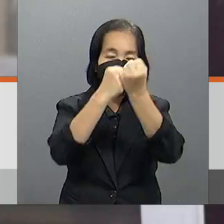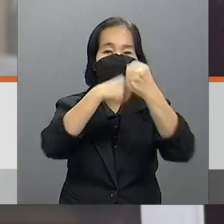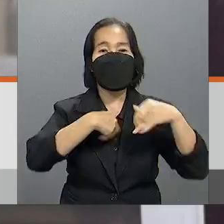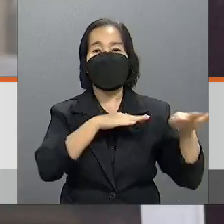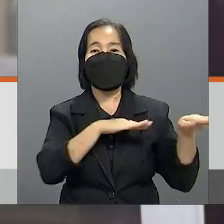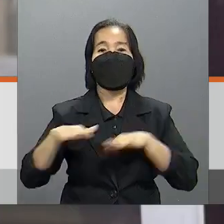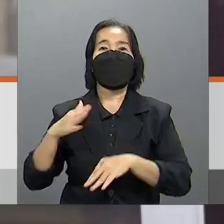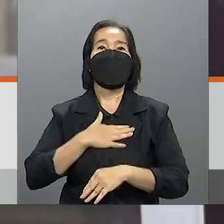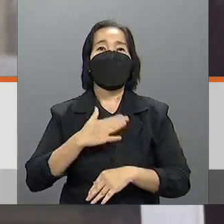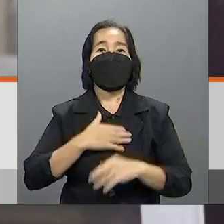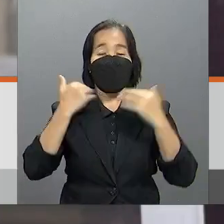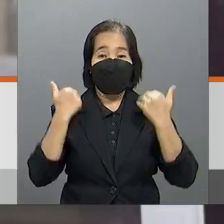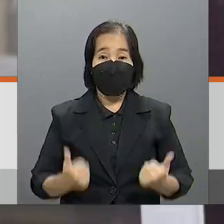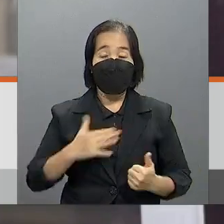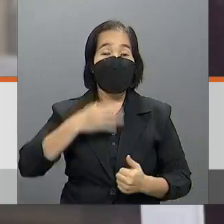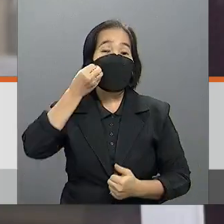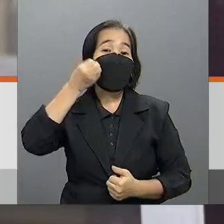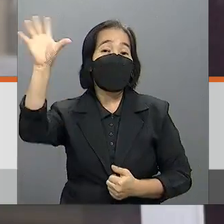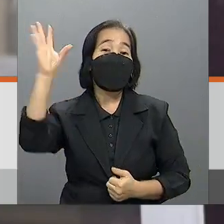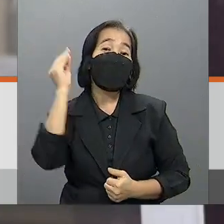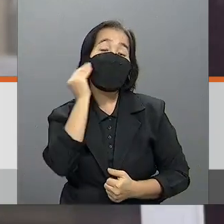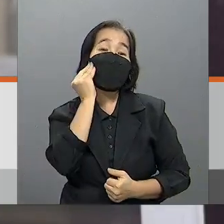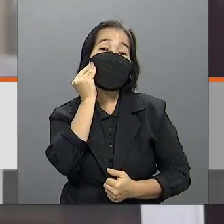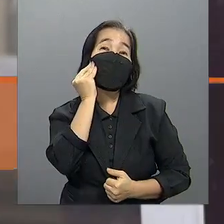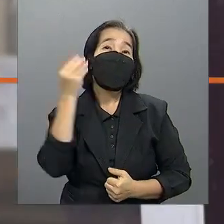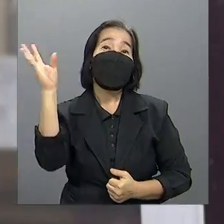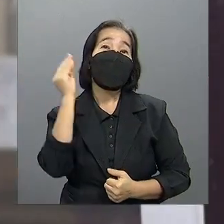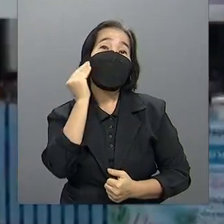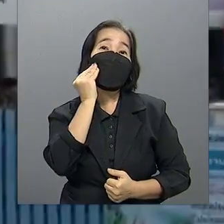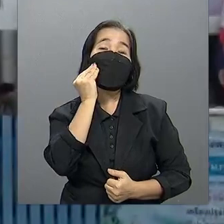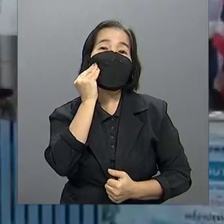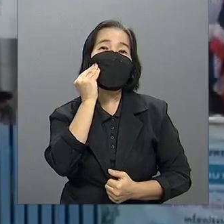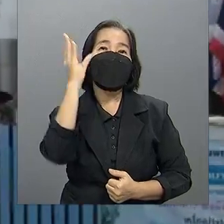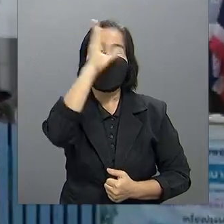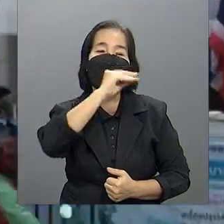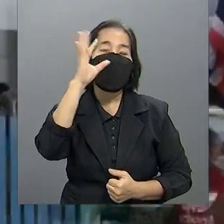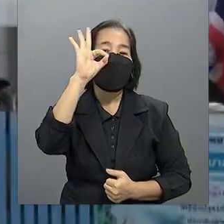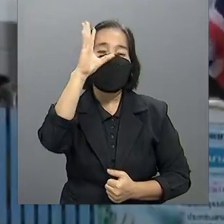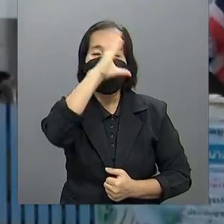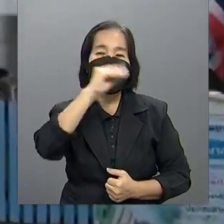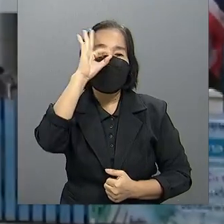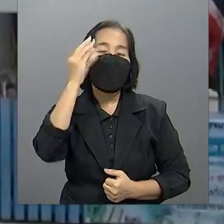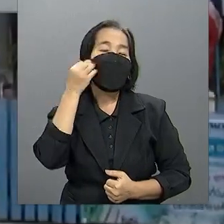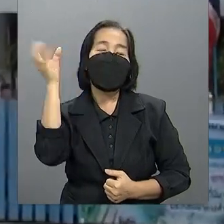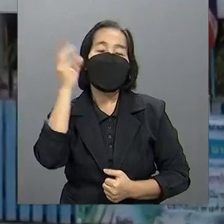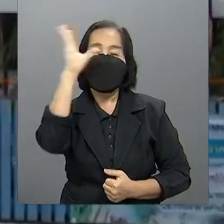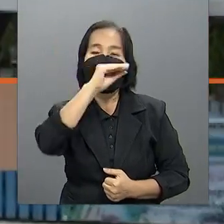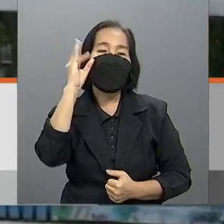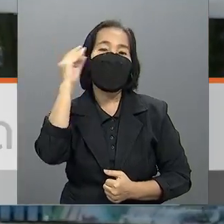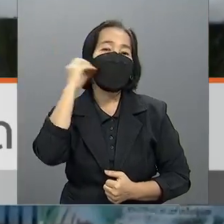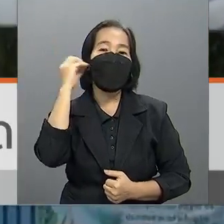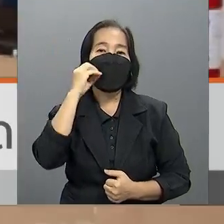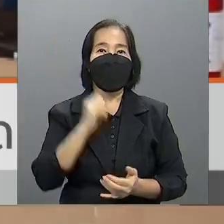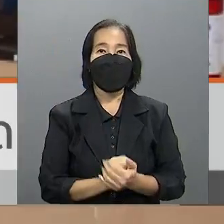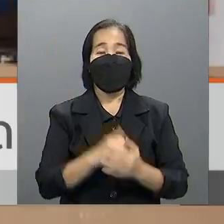นี้เนี่ยเรากลับบ้านกันไม่ต่ำกว่า3 ทุ่มทุกคืน ผู้อำนวยการโรงพยาบาลน่านเปิดเผยนะคะ